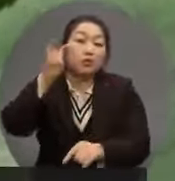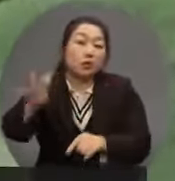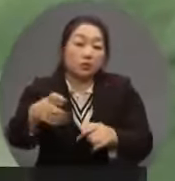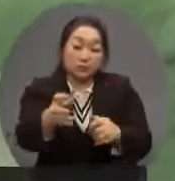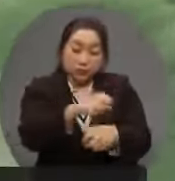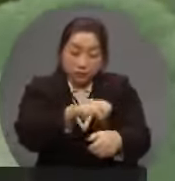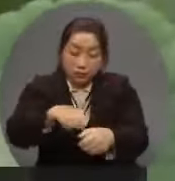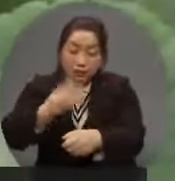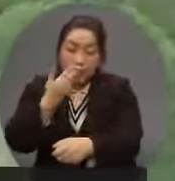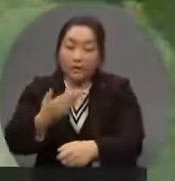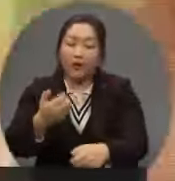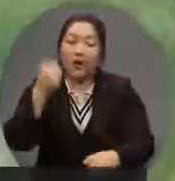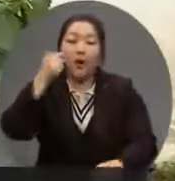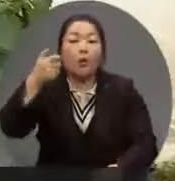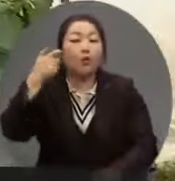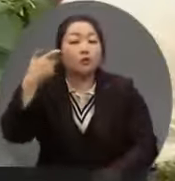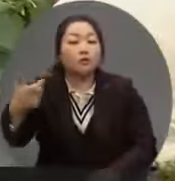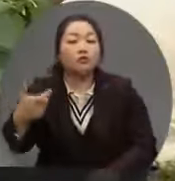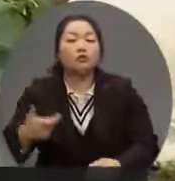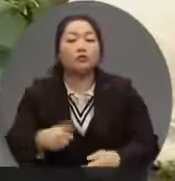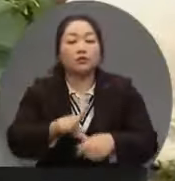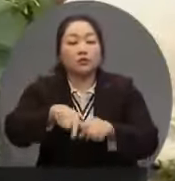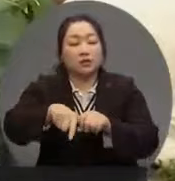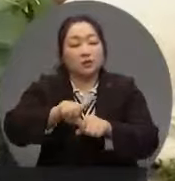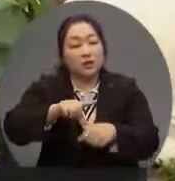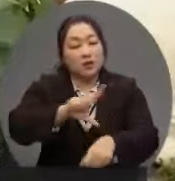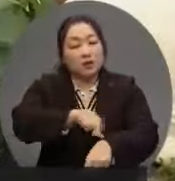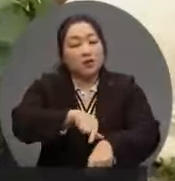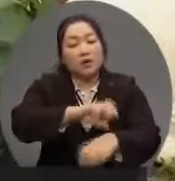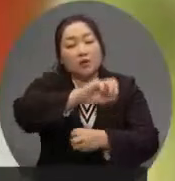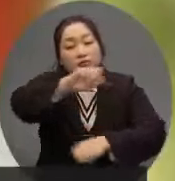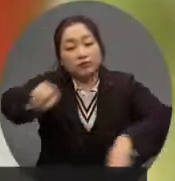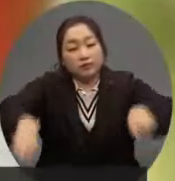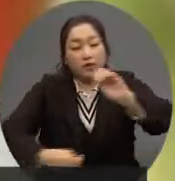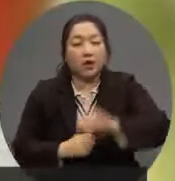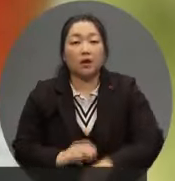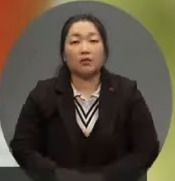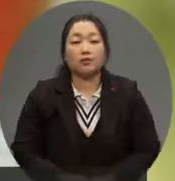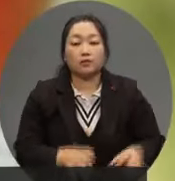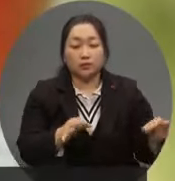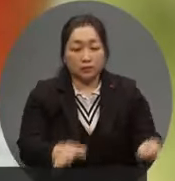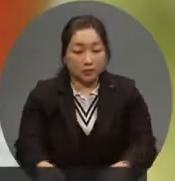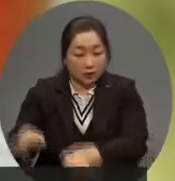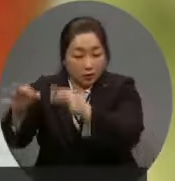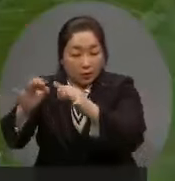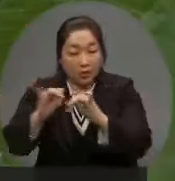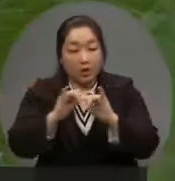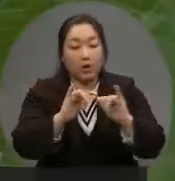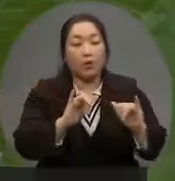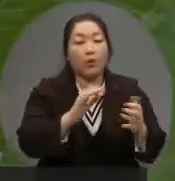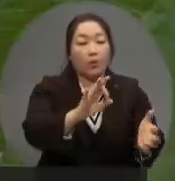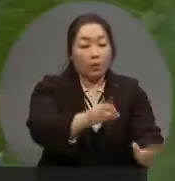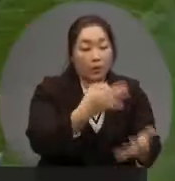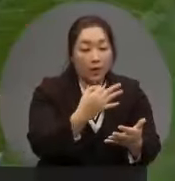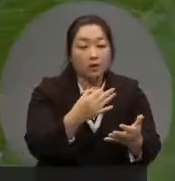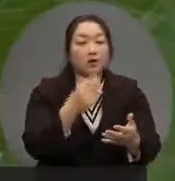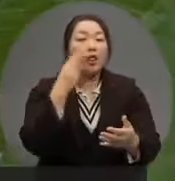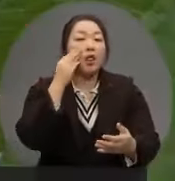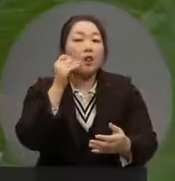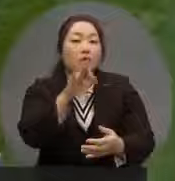딸기가 5 60일이 걸리고 있습니다 가격은 올랐다지만 인건비와 기름값은 더